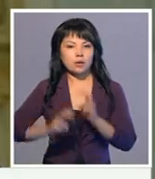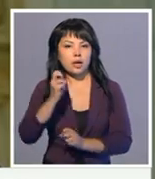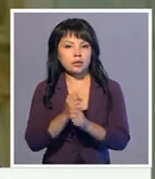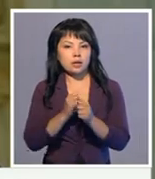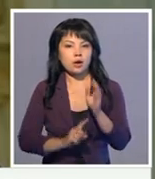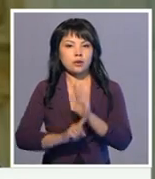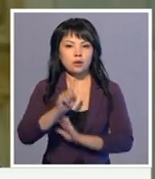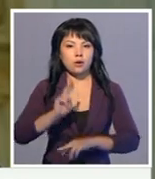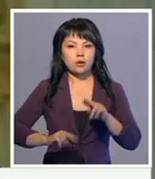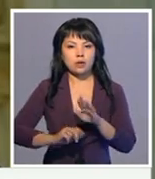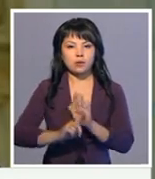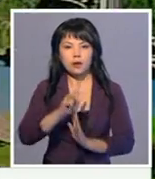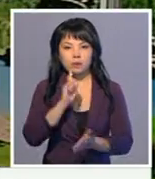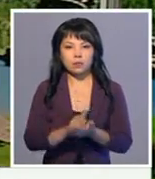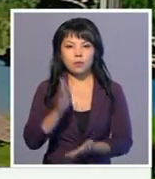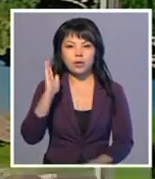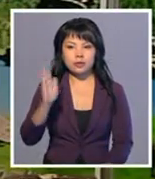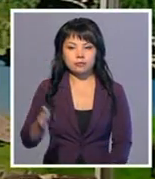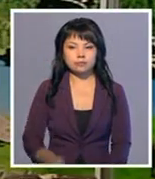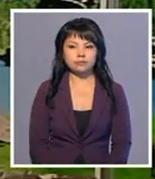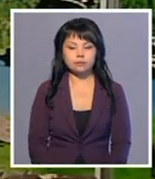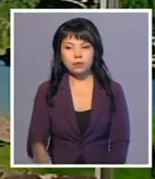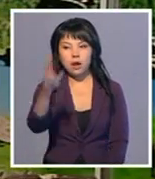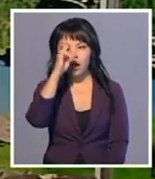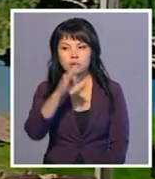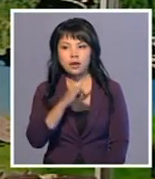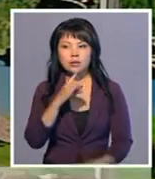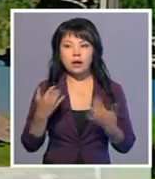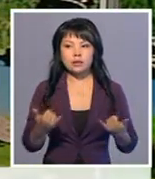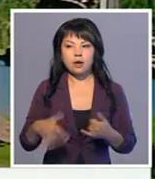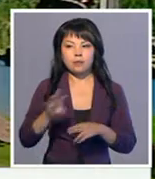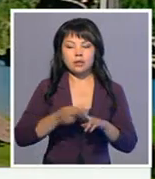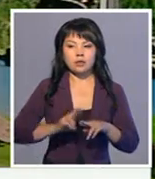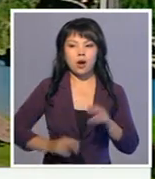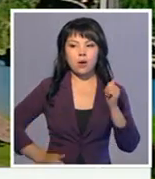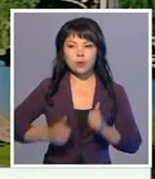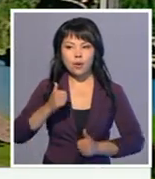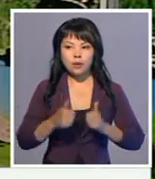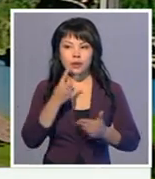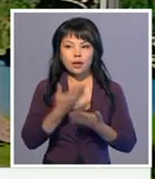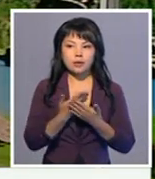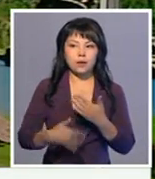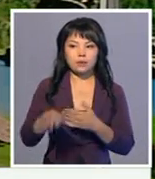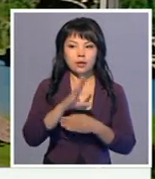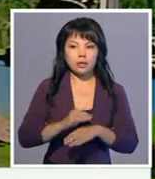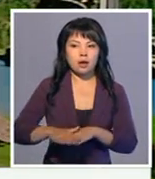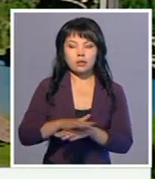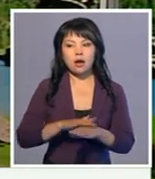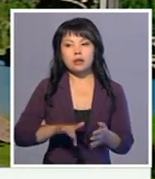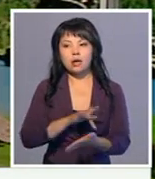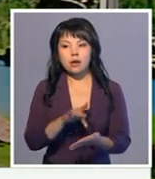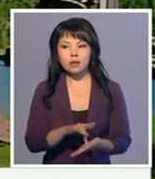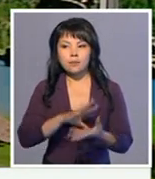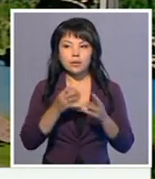құрылысын бастайды деп жоспарлап отырмыз. Қазақстанның регионалды конкурста үздік тауарларына біз қала бойынша 7-ші рет